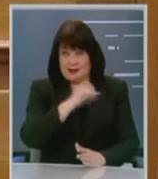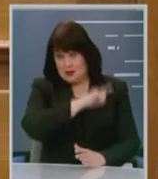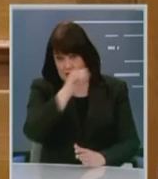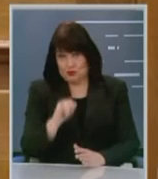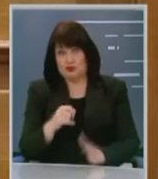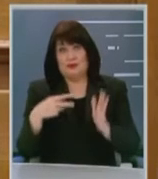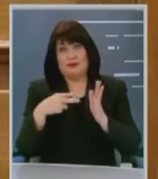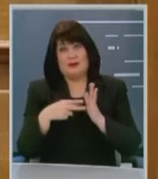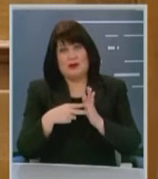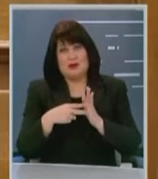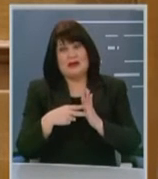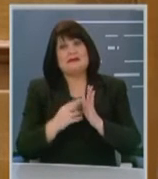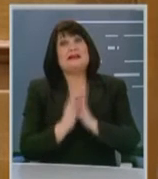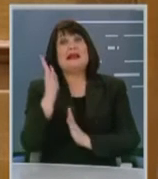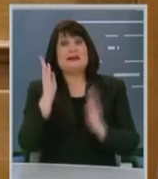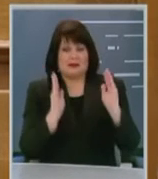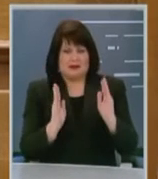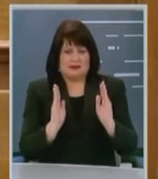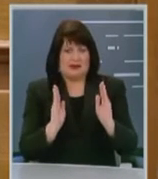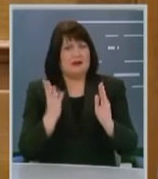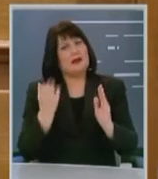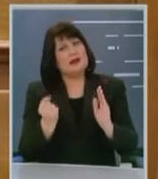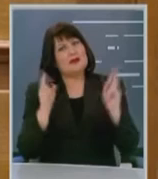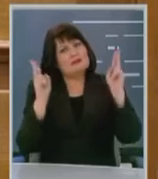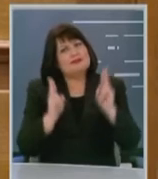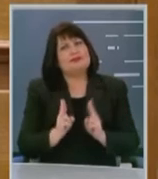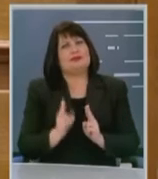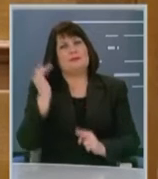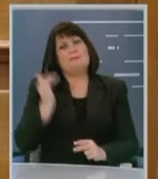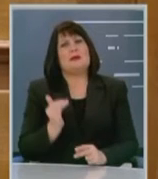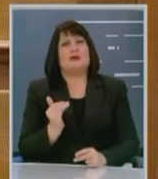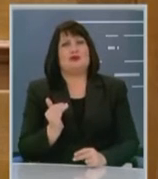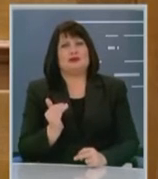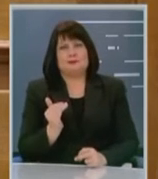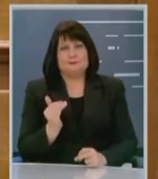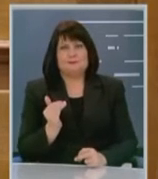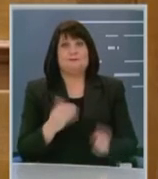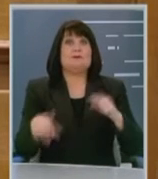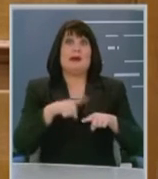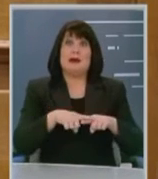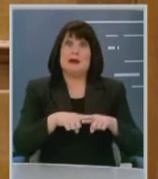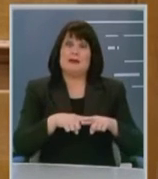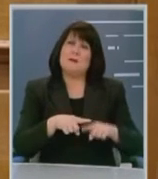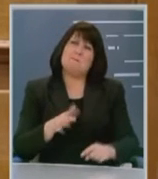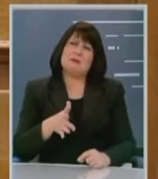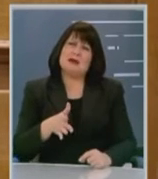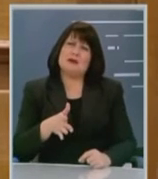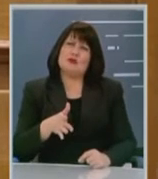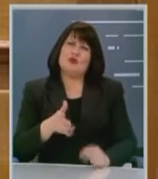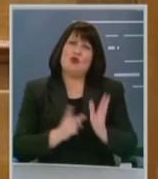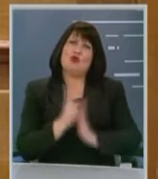το 2014 υπήρξε μια μείωση στην Ελλάδα της τάξης του